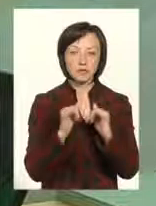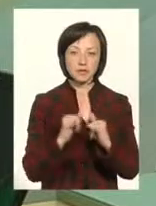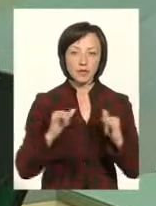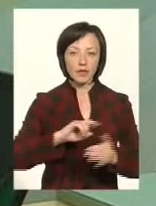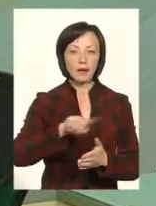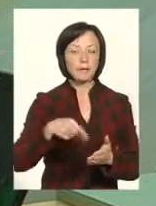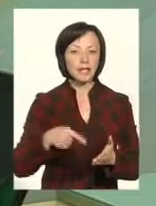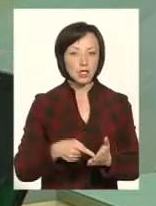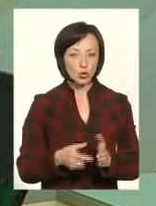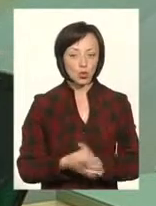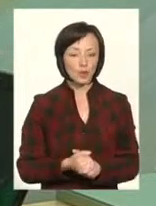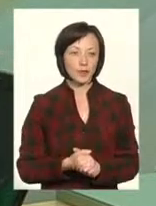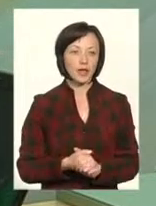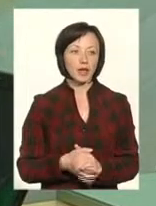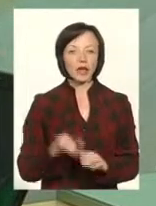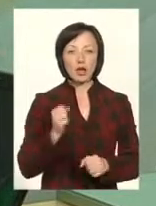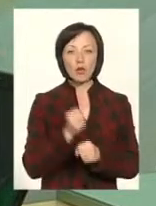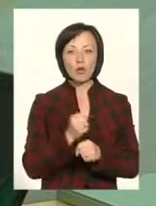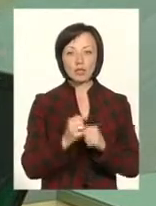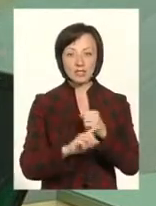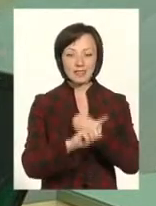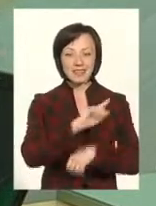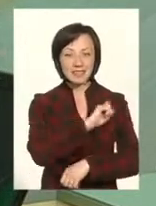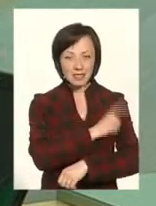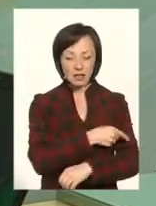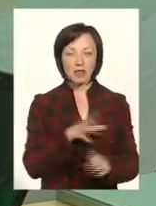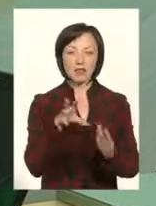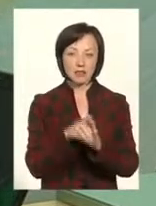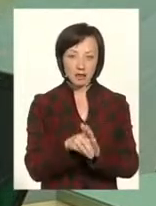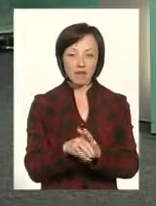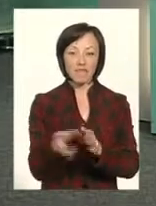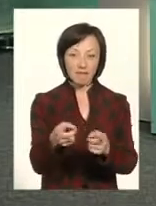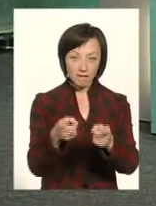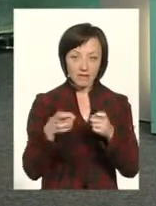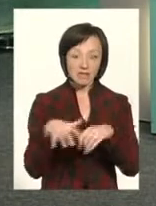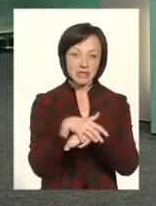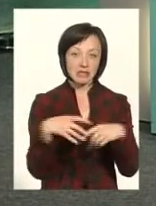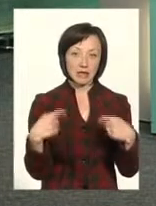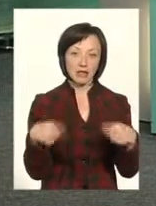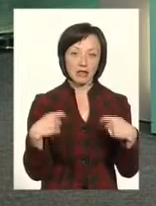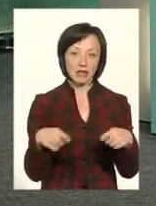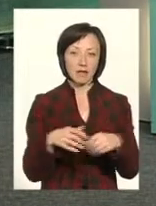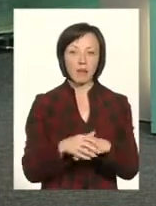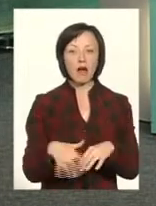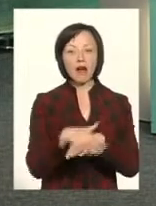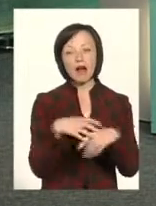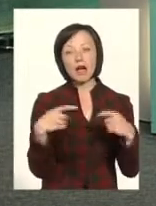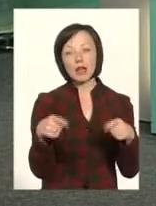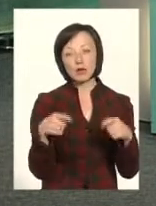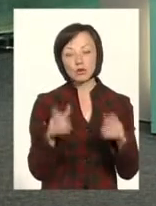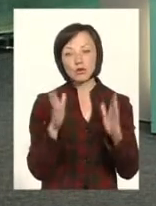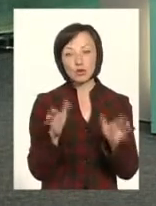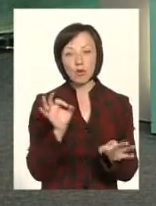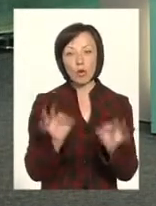розвивати місто. І робоча сила може бути задіяна, в тому числі і з ринків. Сергій Володимирович, ринок, ну,